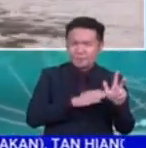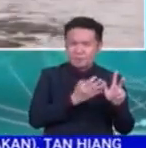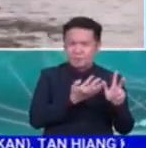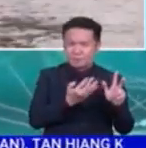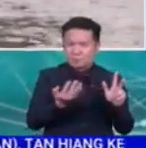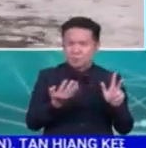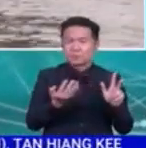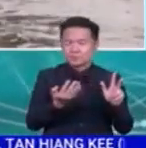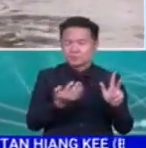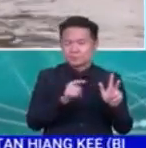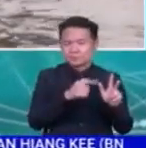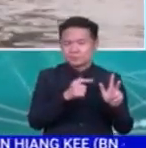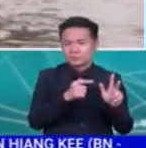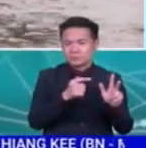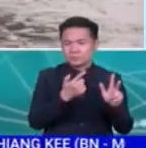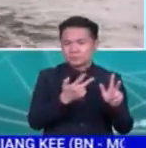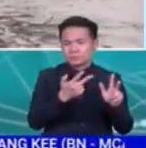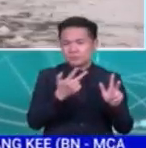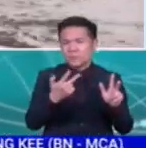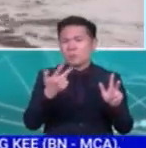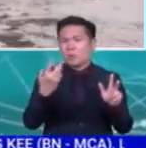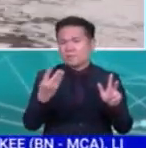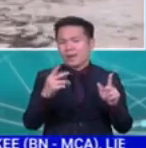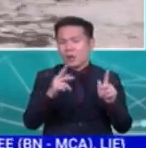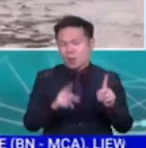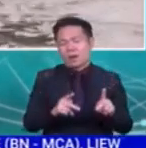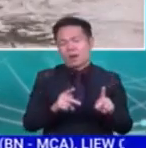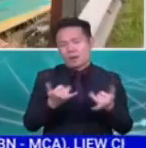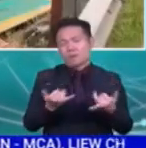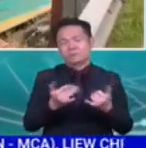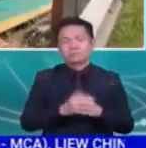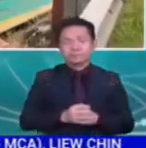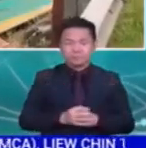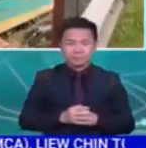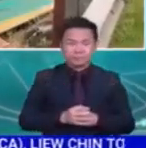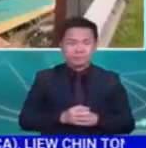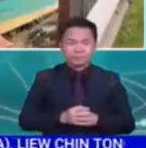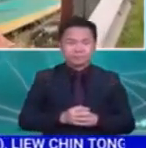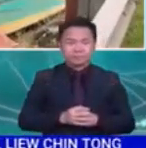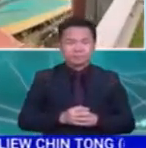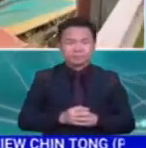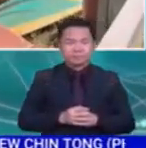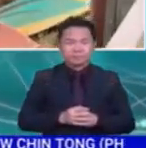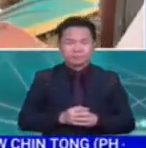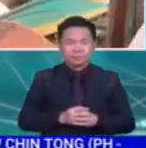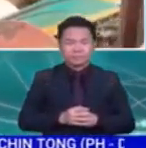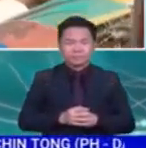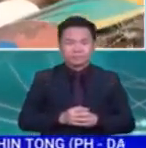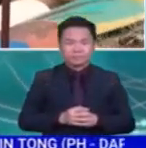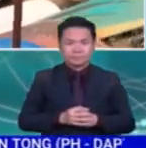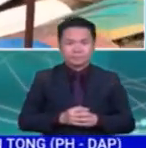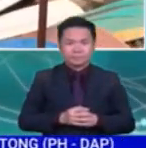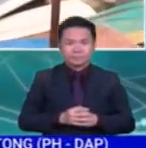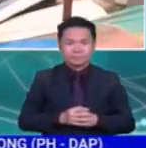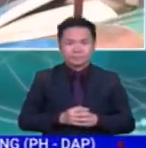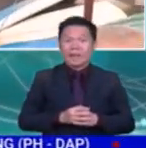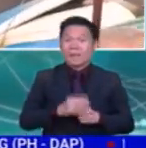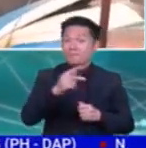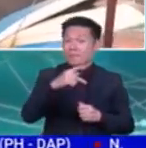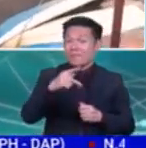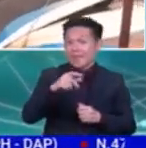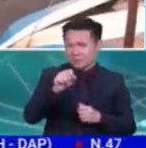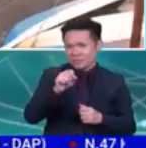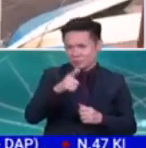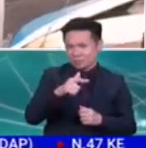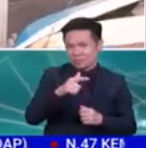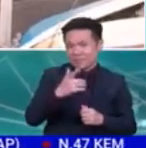kepada 3,334 penduduk. Dan ini juga sekaligus menunjukkan juga ada penurunan dari segi PPS